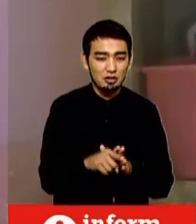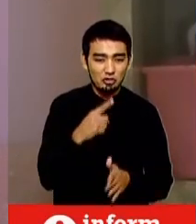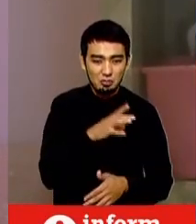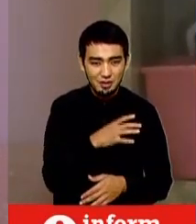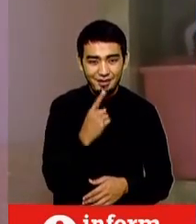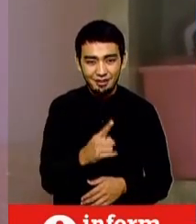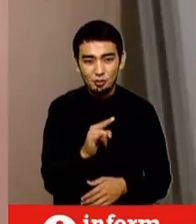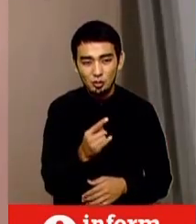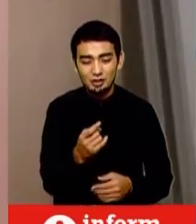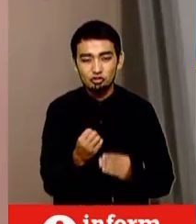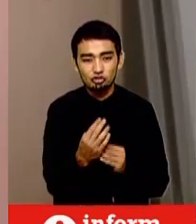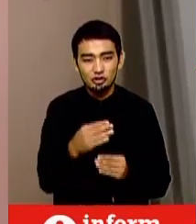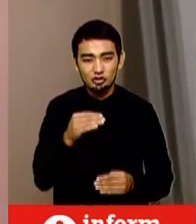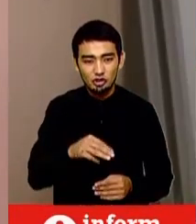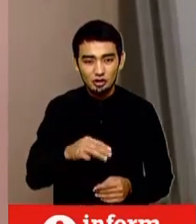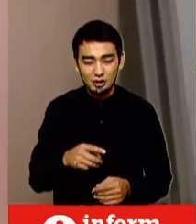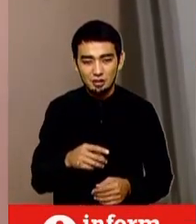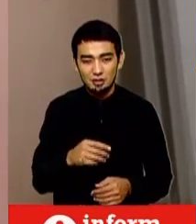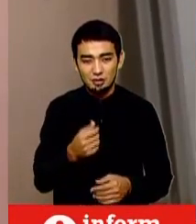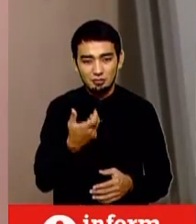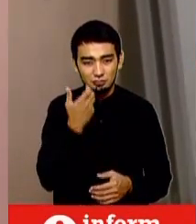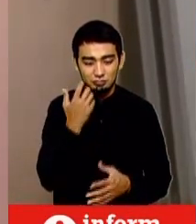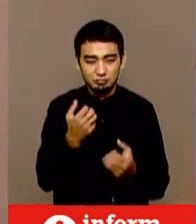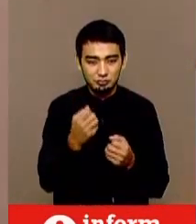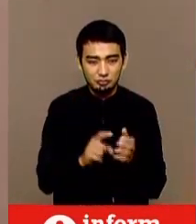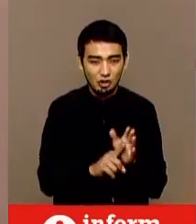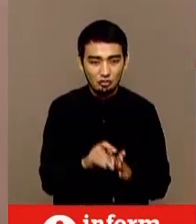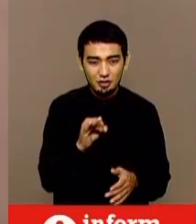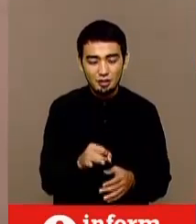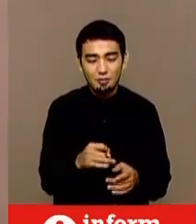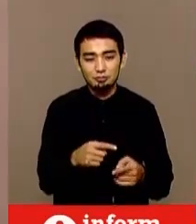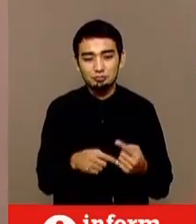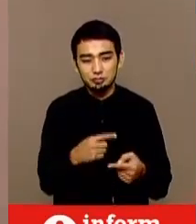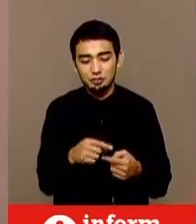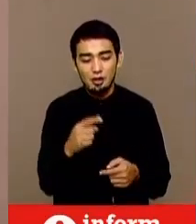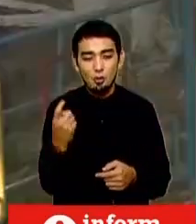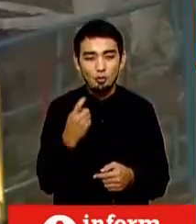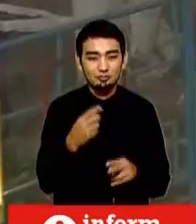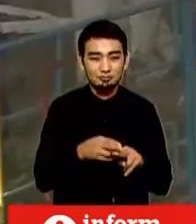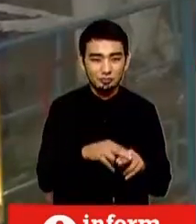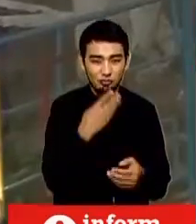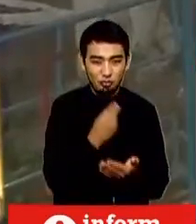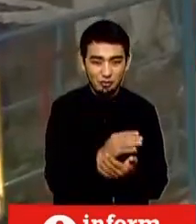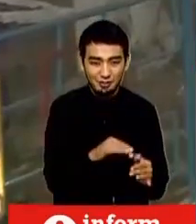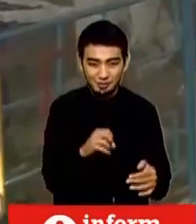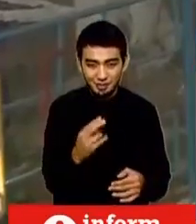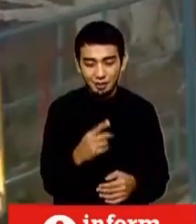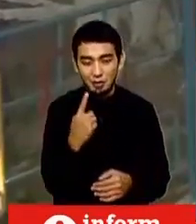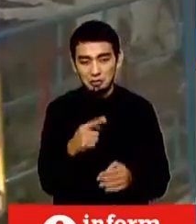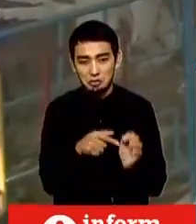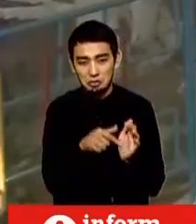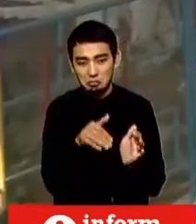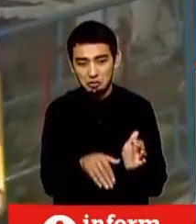бір бала үшін 14 мың теңгеге жуық ақы алуға кірісіпті. Ал кенттегі жекеменшік бөбекжайлар бағаны балабасына 7 мың теңге